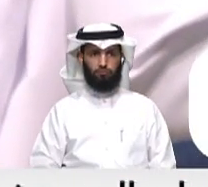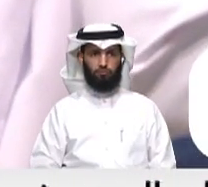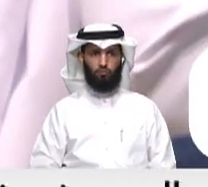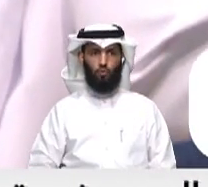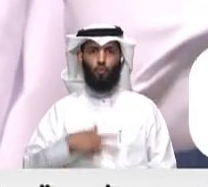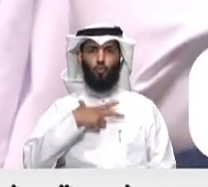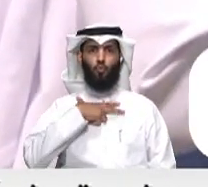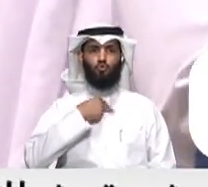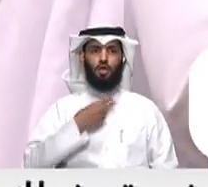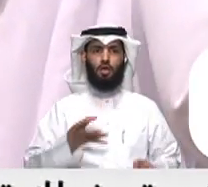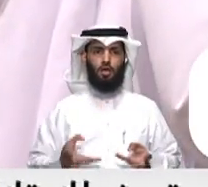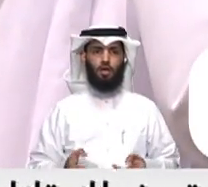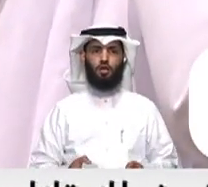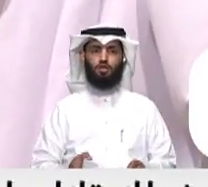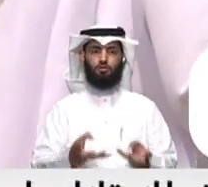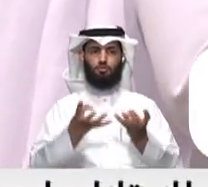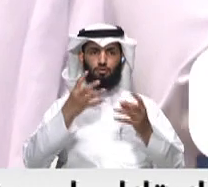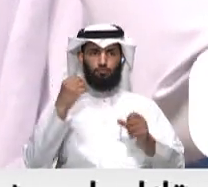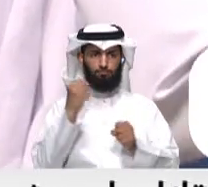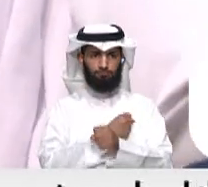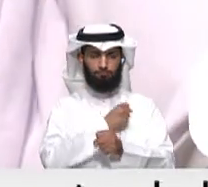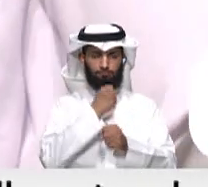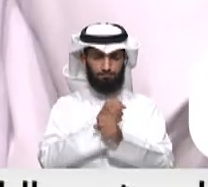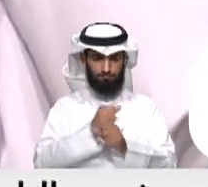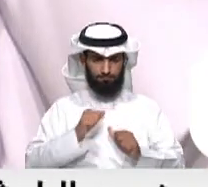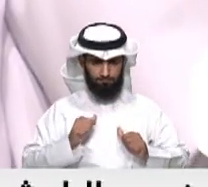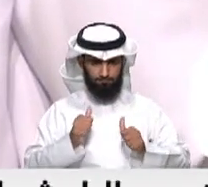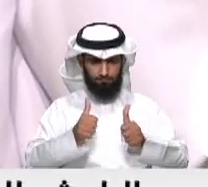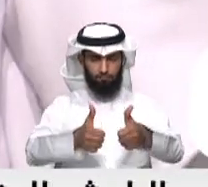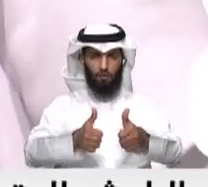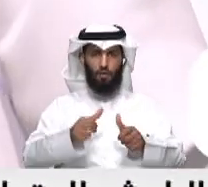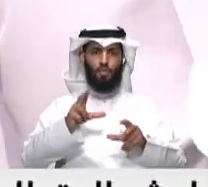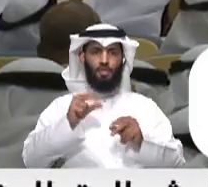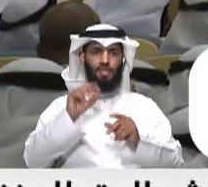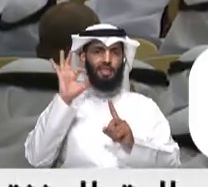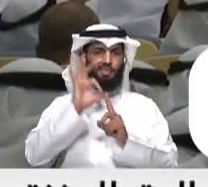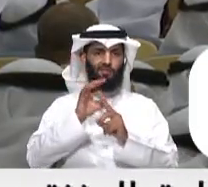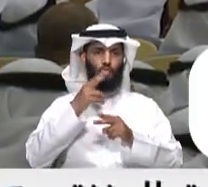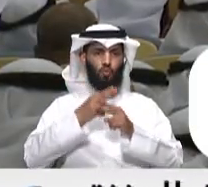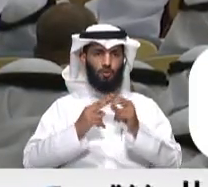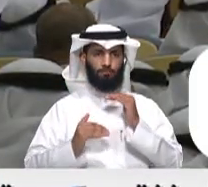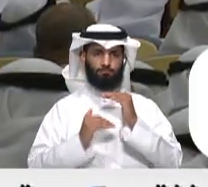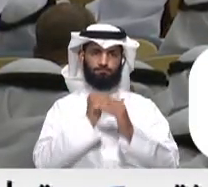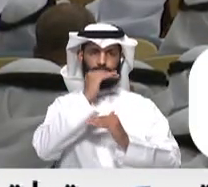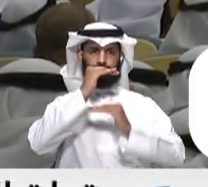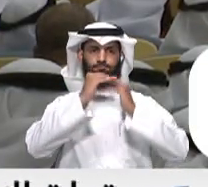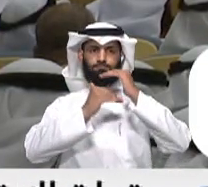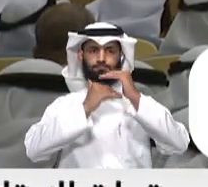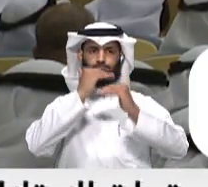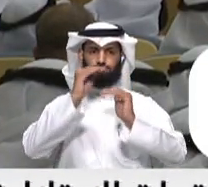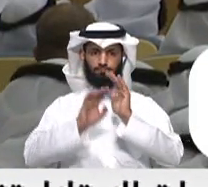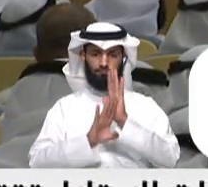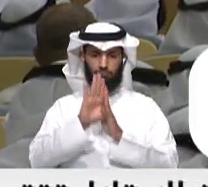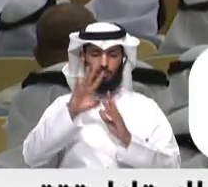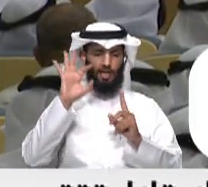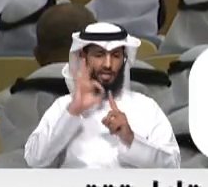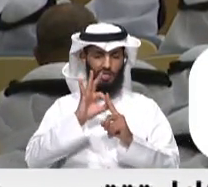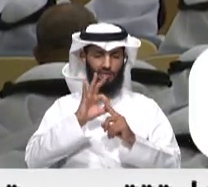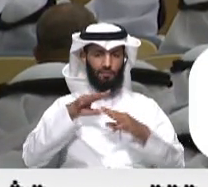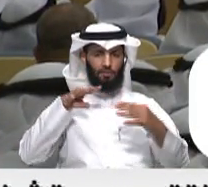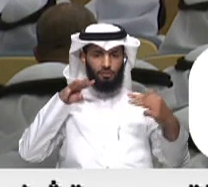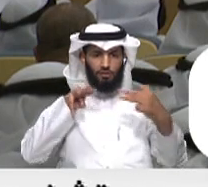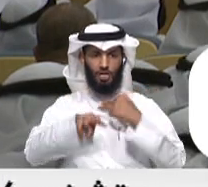وزاره الاشغال العامه تقود قطار الرؤيه التنمويه في البلاد من بوابه مشاريع صيانه الطرق